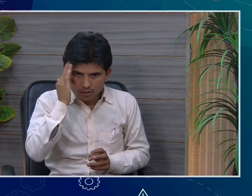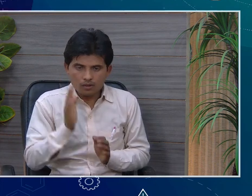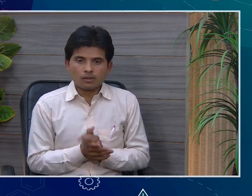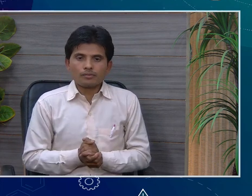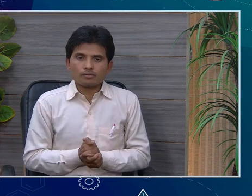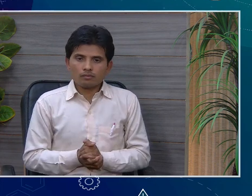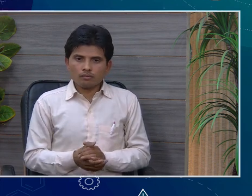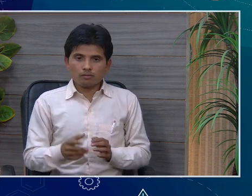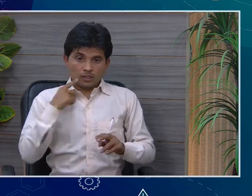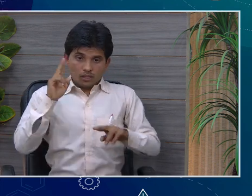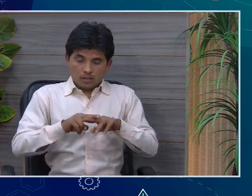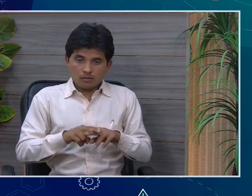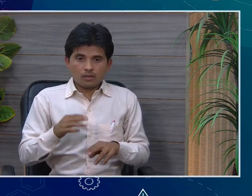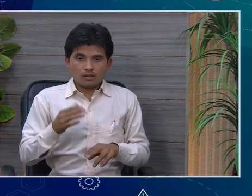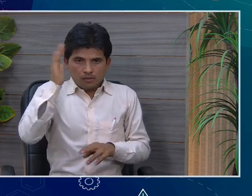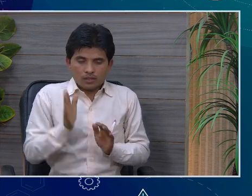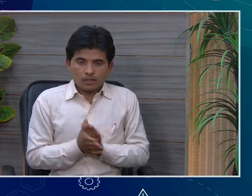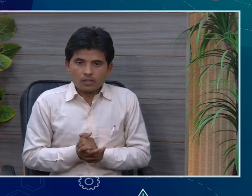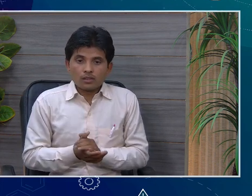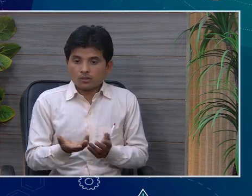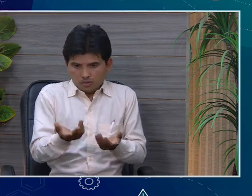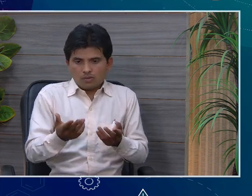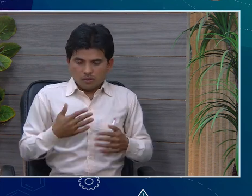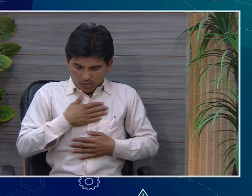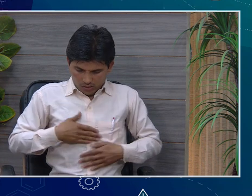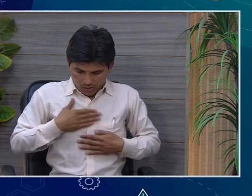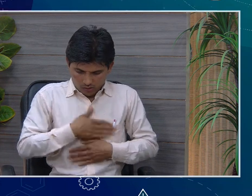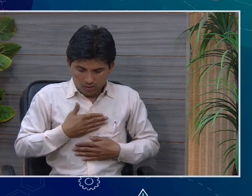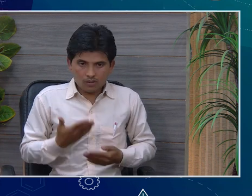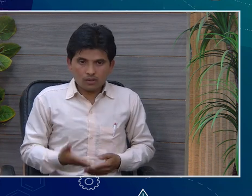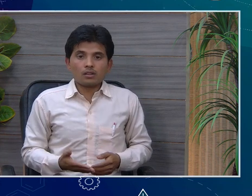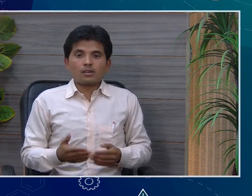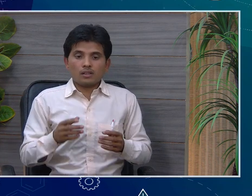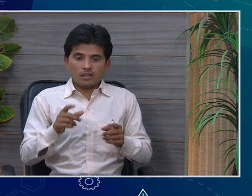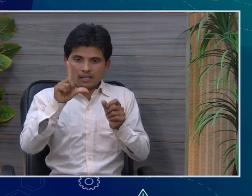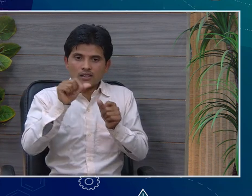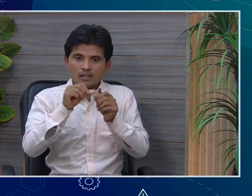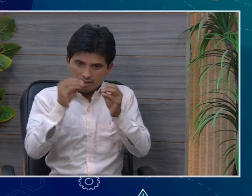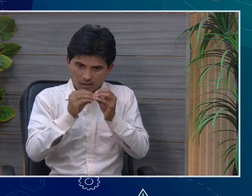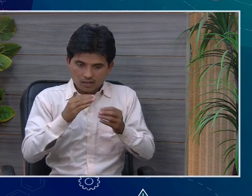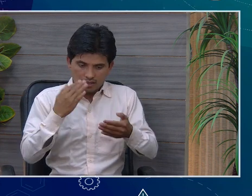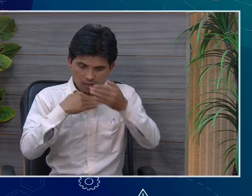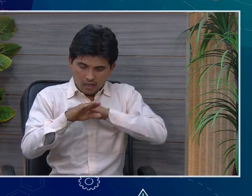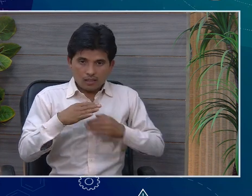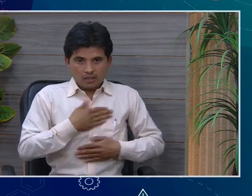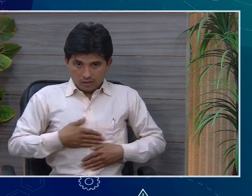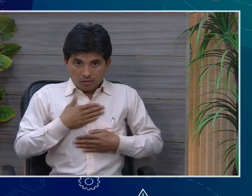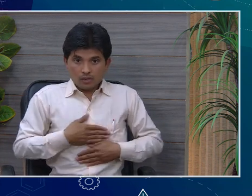लिए बच्चे तो जैसे चाहते हैं वह Bigg Boss को